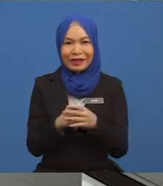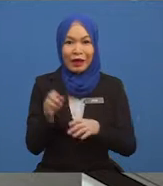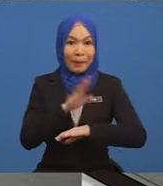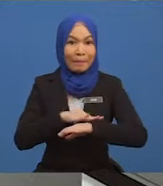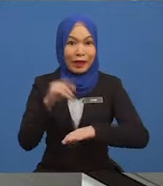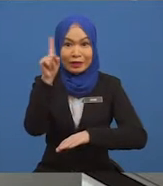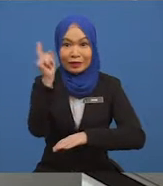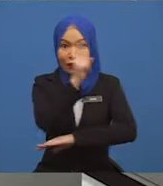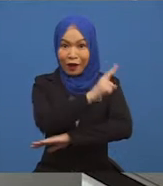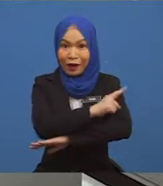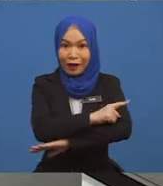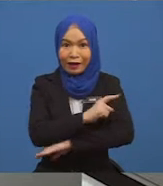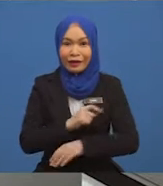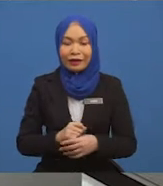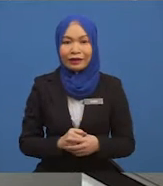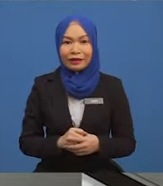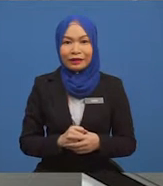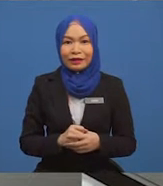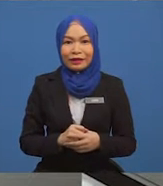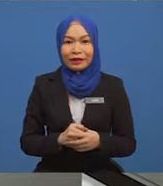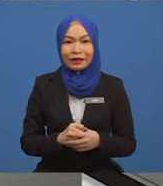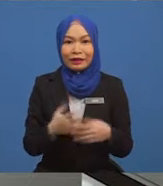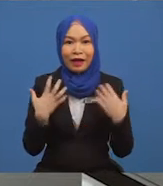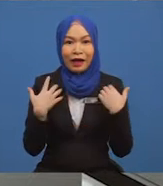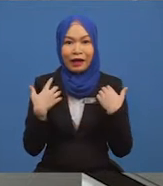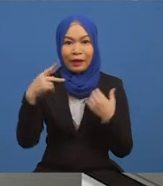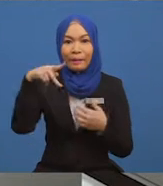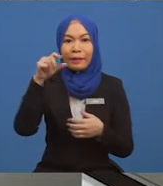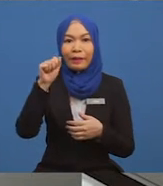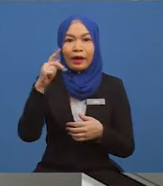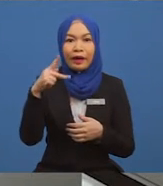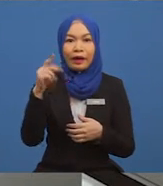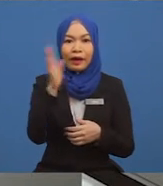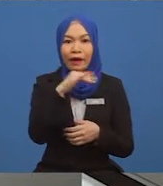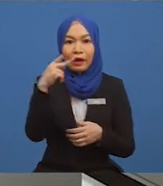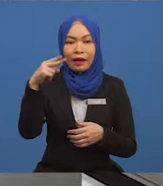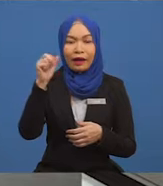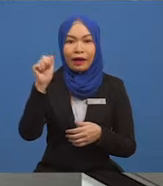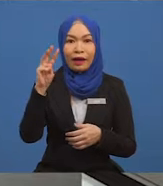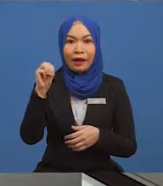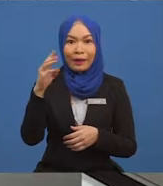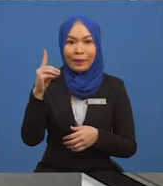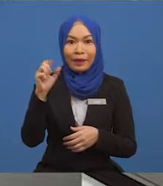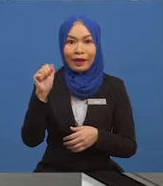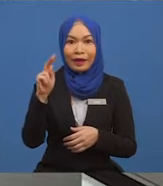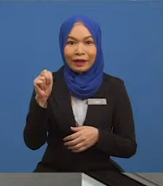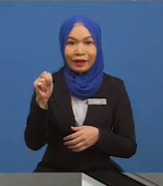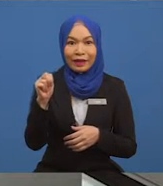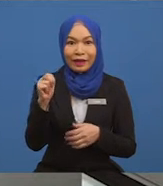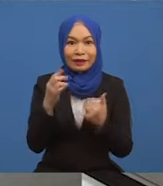tentang respirasi aerob pada pelajaran yang lepas. Mari kita lihat balik